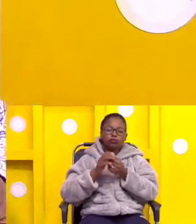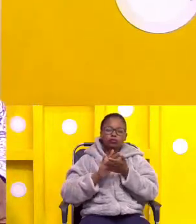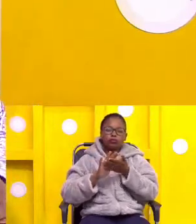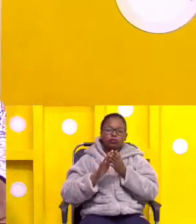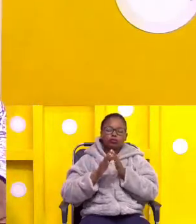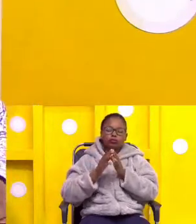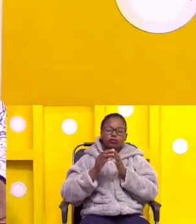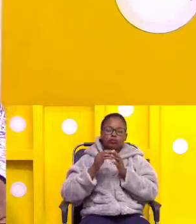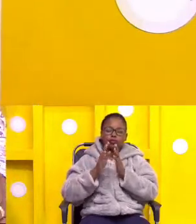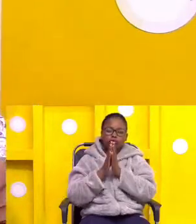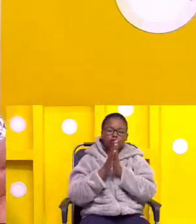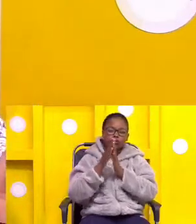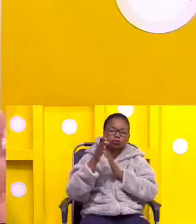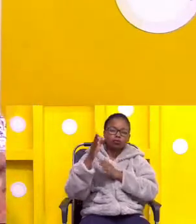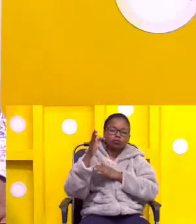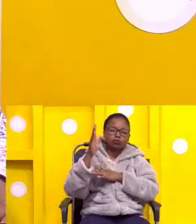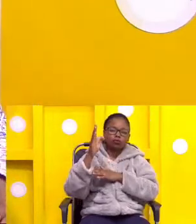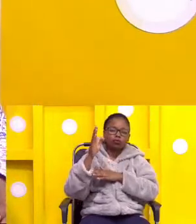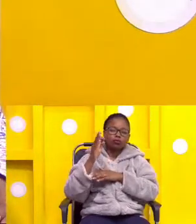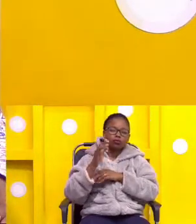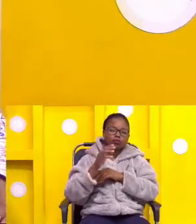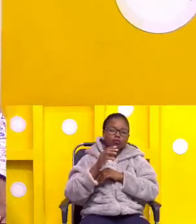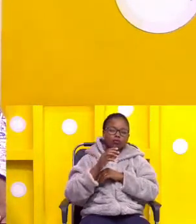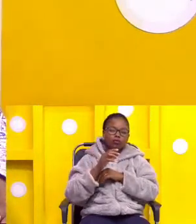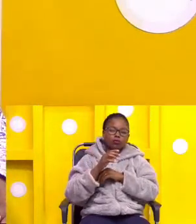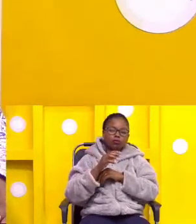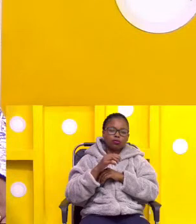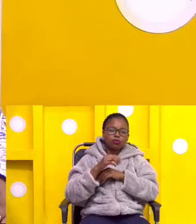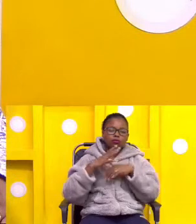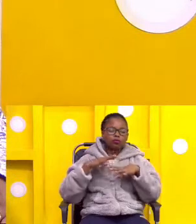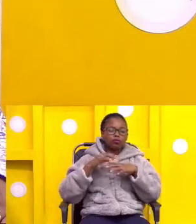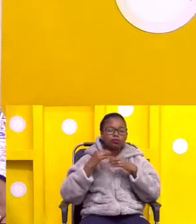sana. Adegio na makeina mbegu ya ngai ndiumaga ri